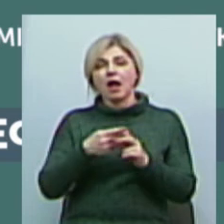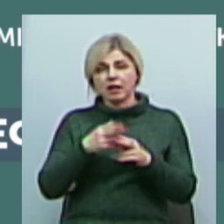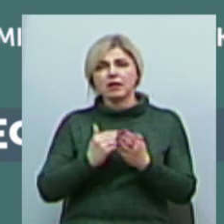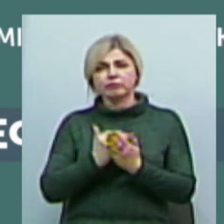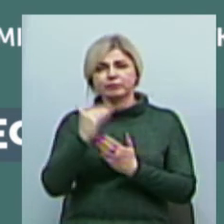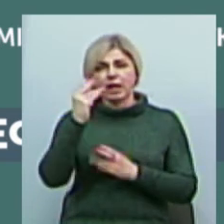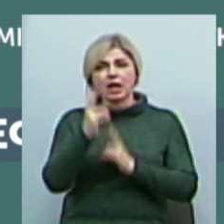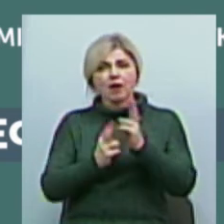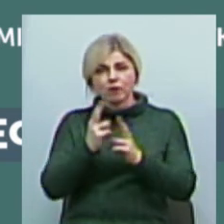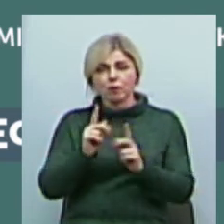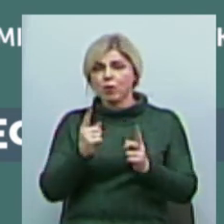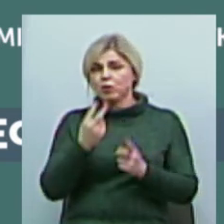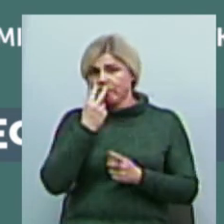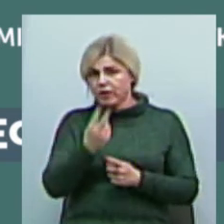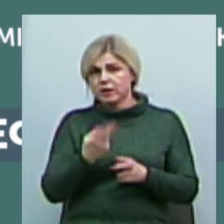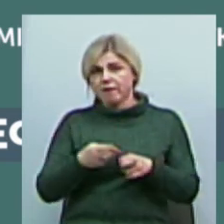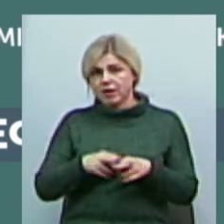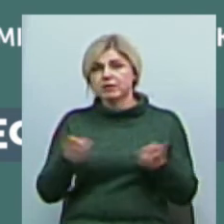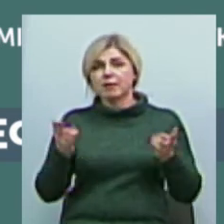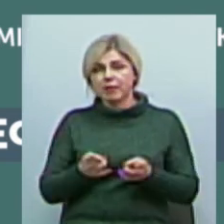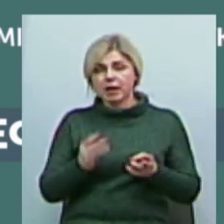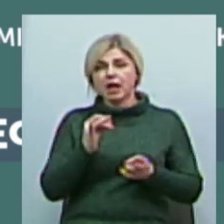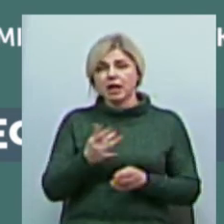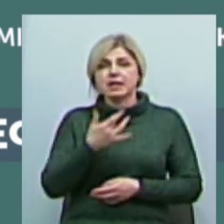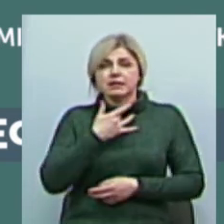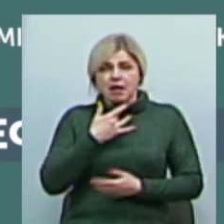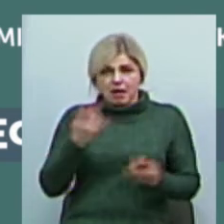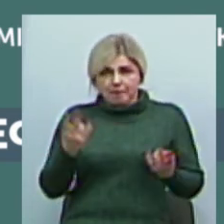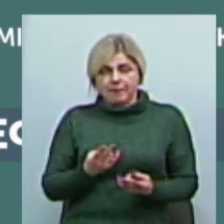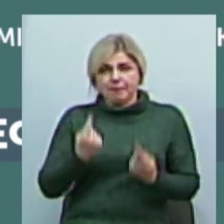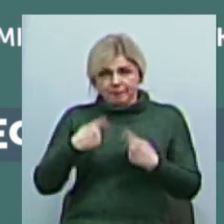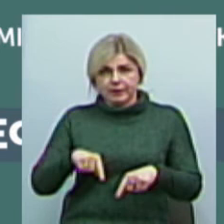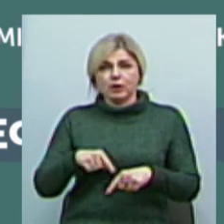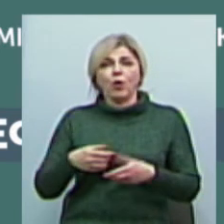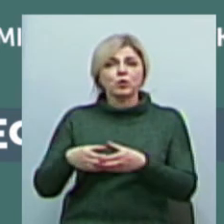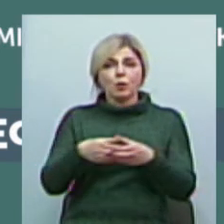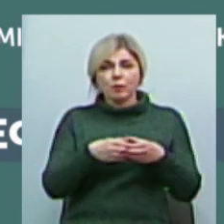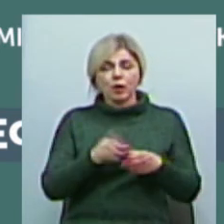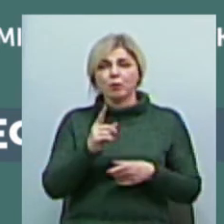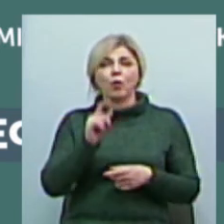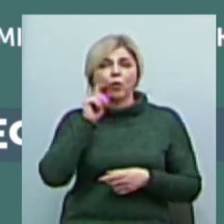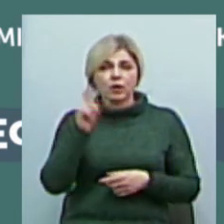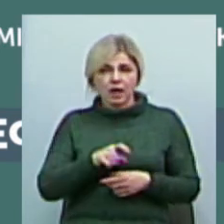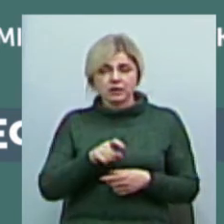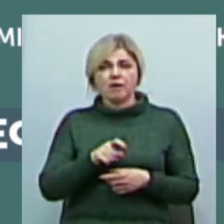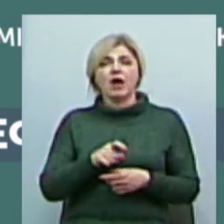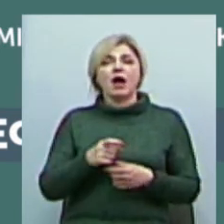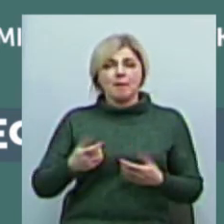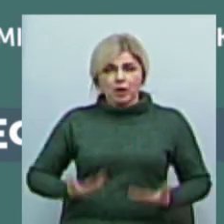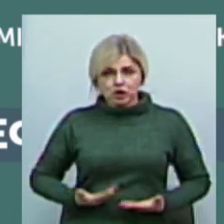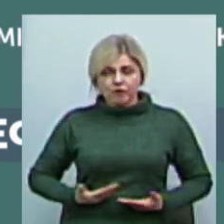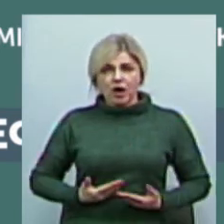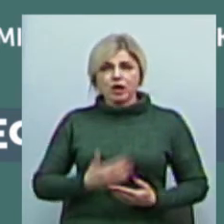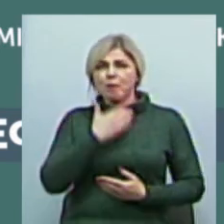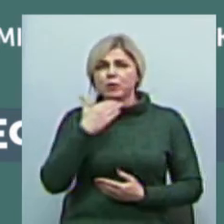в цьому потребу і запит суспільства. Зараз Україна переживає значний бум реформ, є